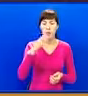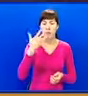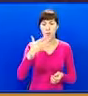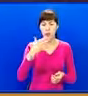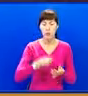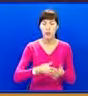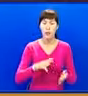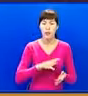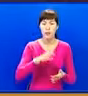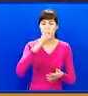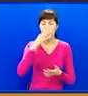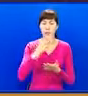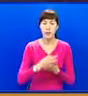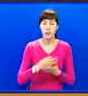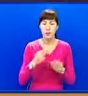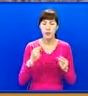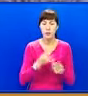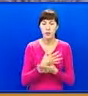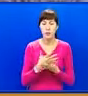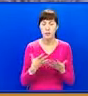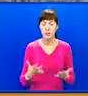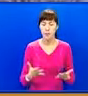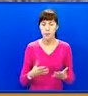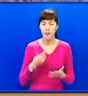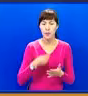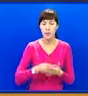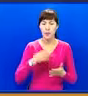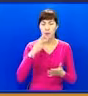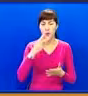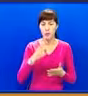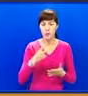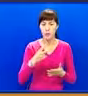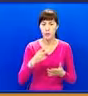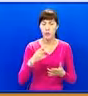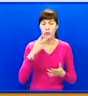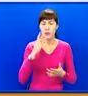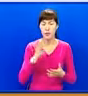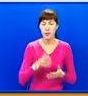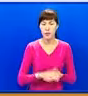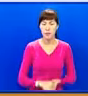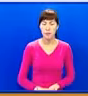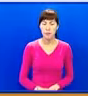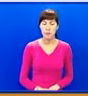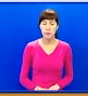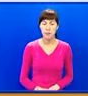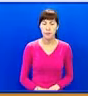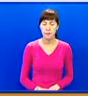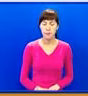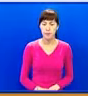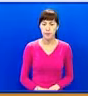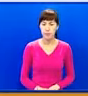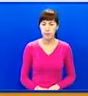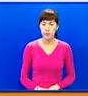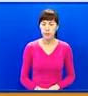Ал енді үкімет есебінде азық-түлік емес тауарлар бойынша қымбатшылық көрсеткіші анық байқалады. По непродовольственным товарам наибольший